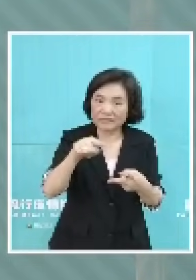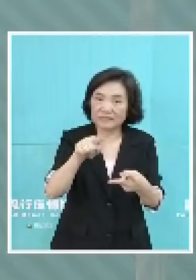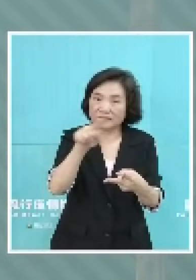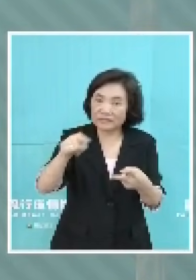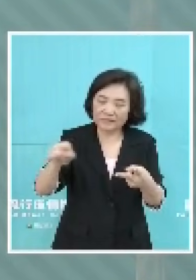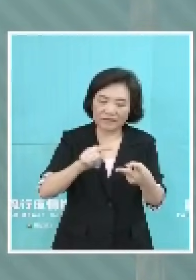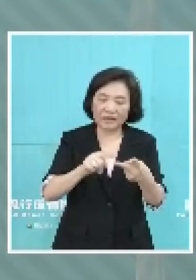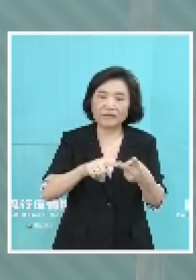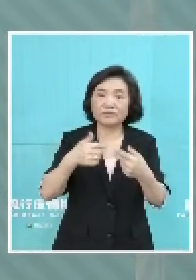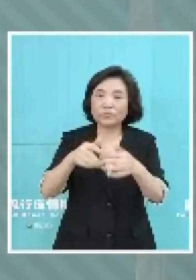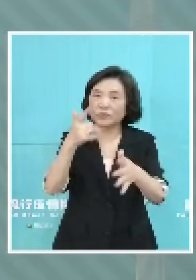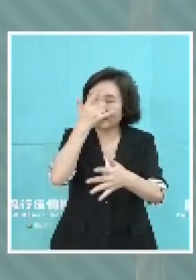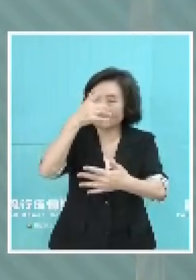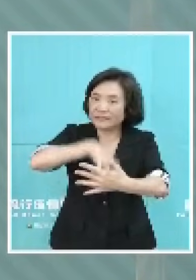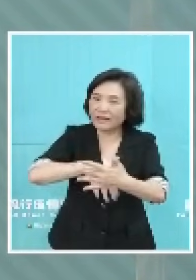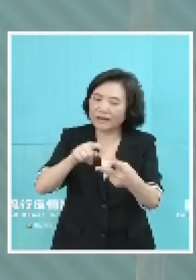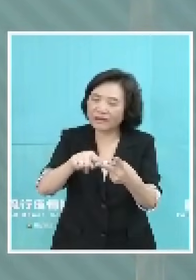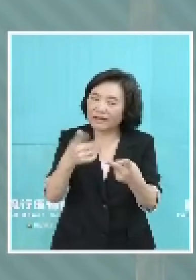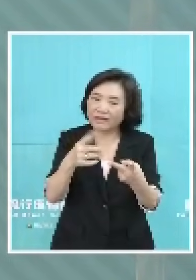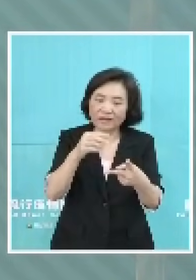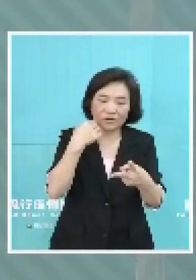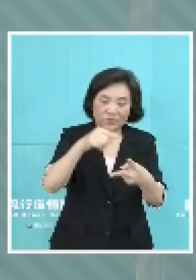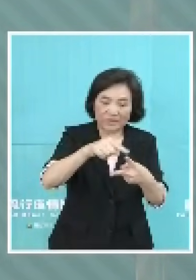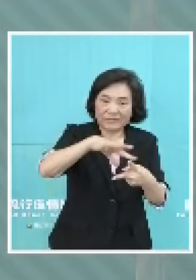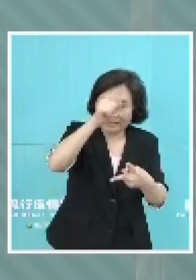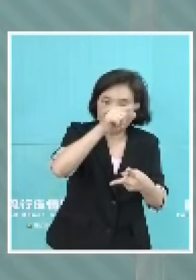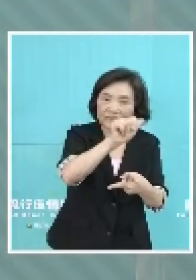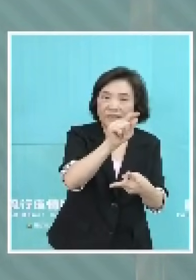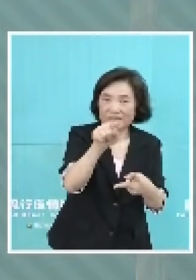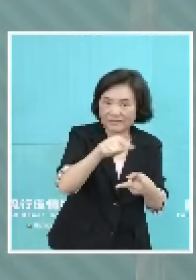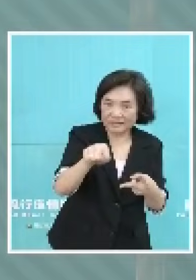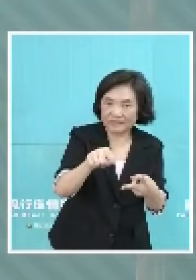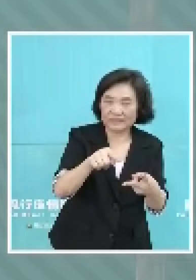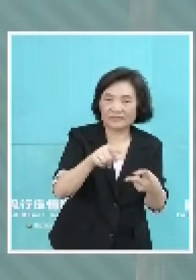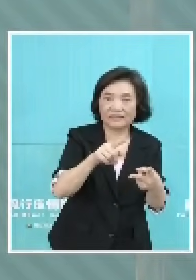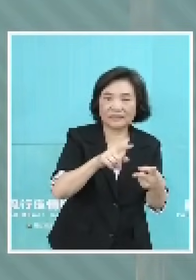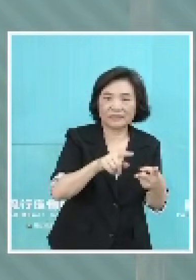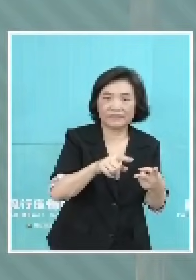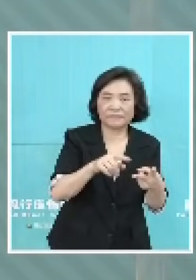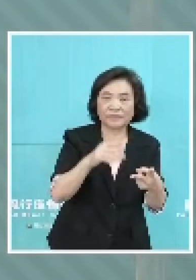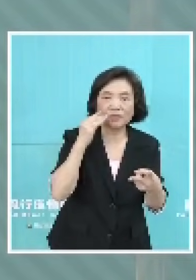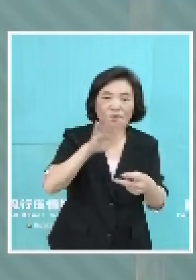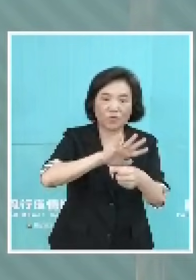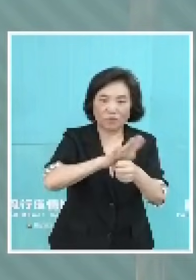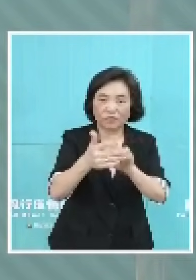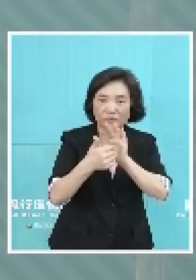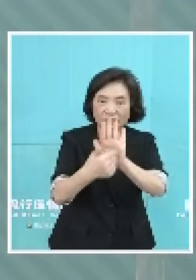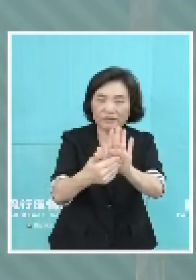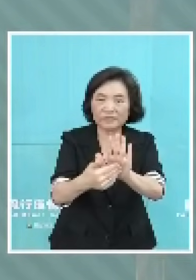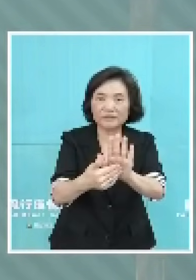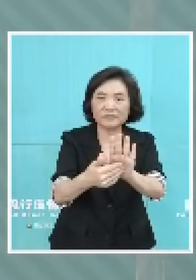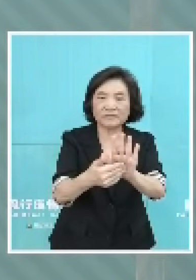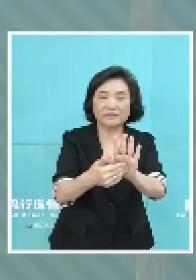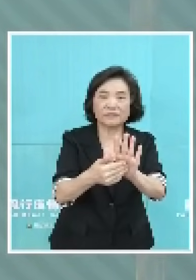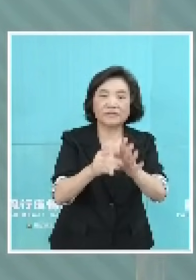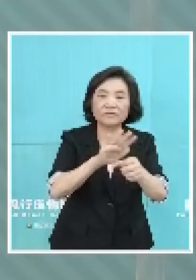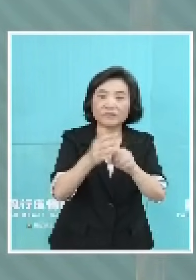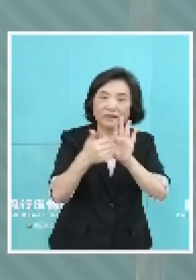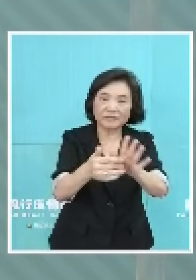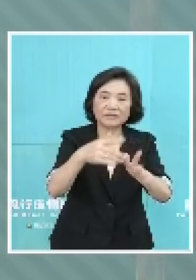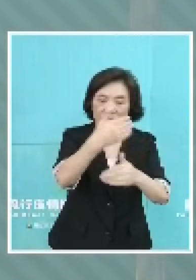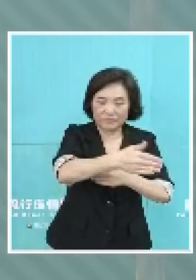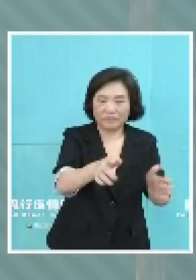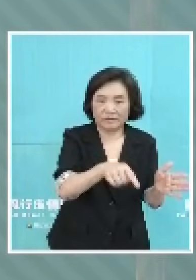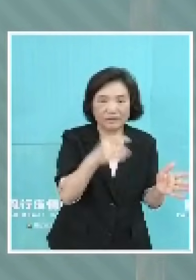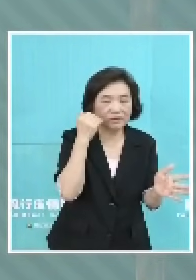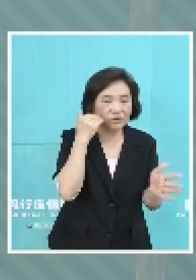如果按照论文的话，第一剂打 AZ 的话，其实特别是在防疫专责那个病房的人呢，当他第二